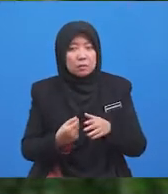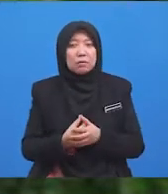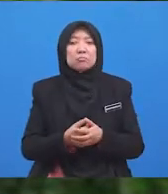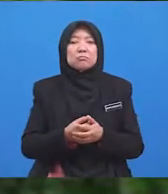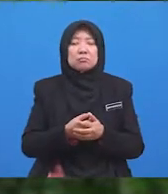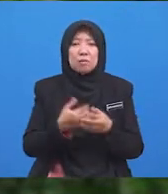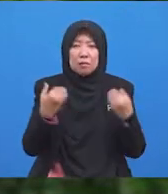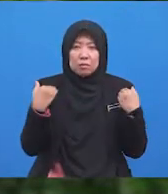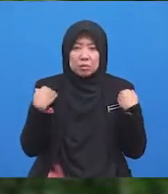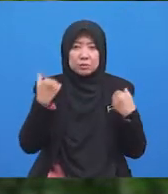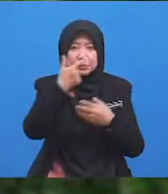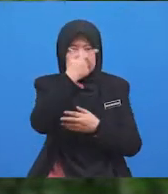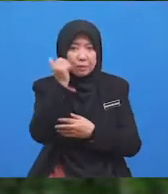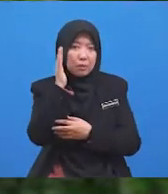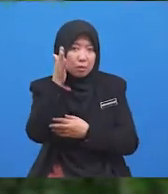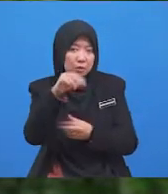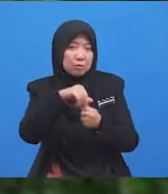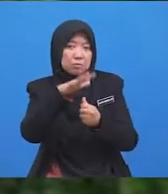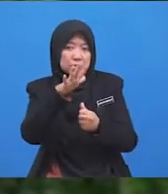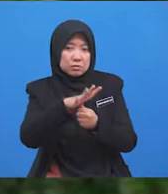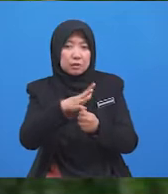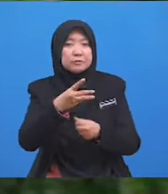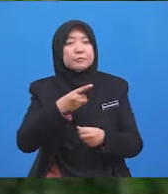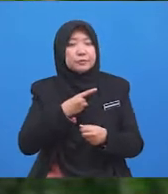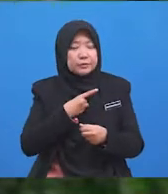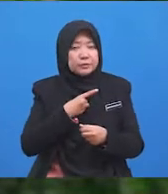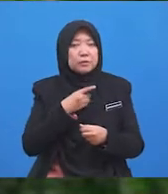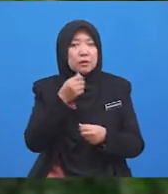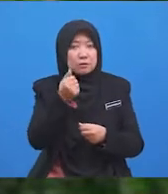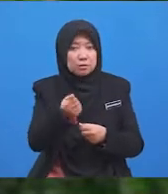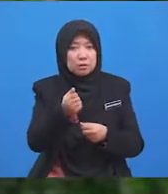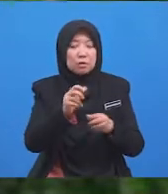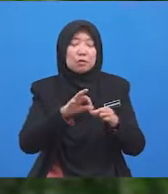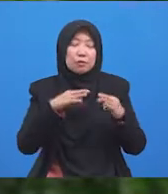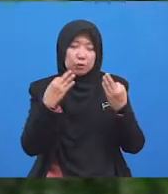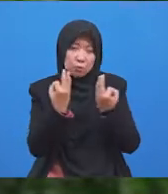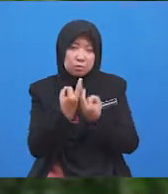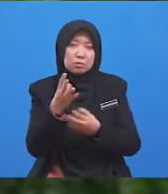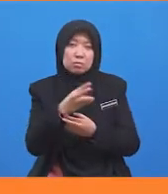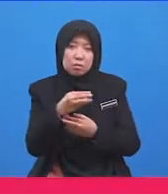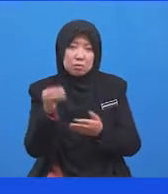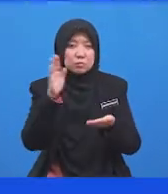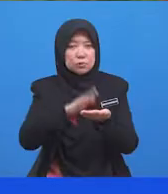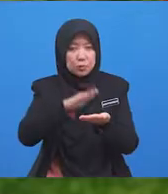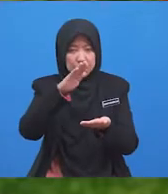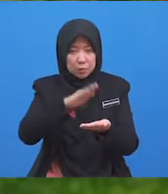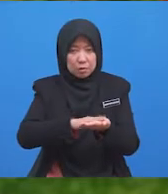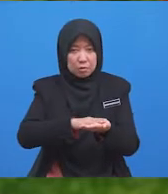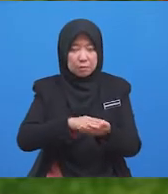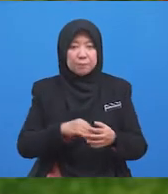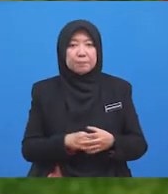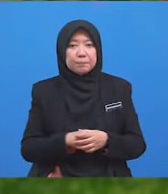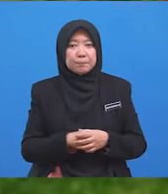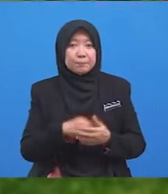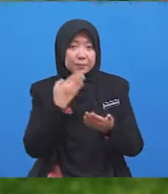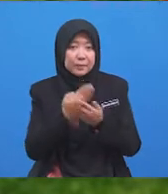murid-murid kerana akan memberi impak terhadap diri Anda keluarga maupun sekolah bailah